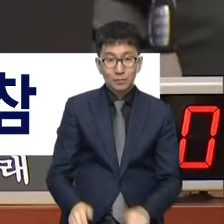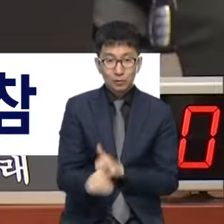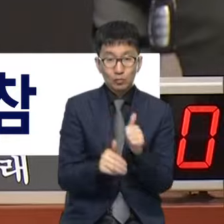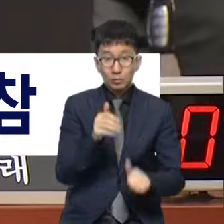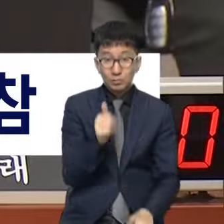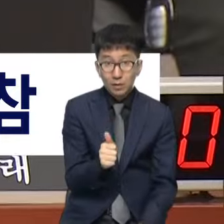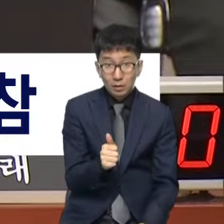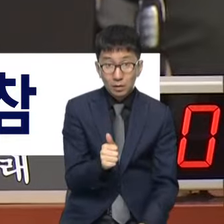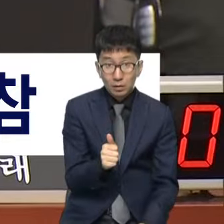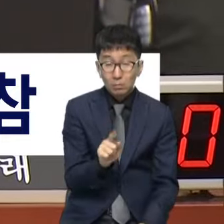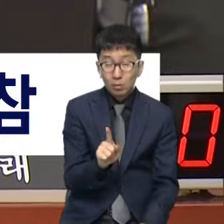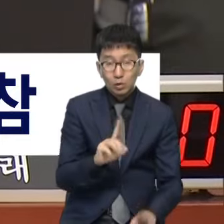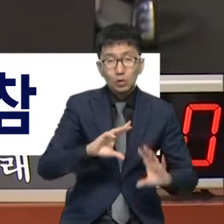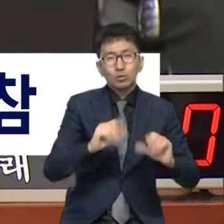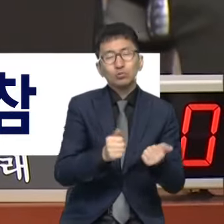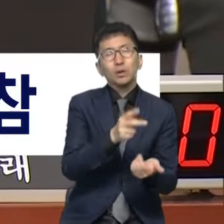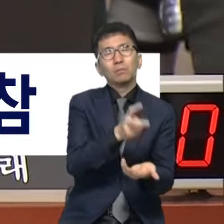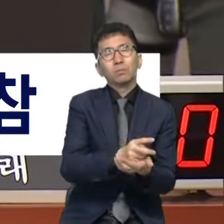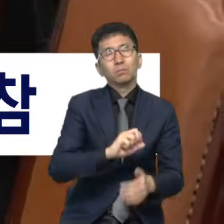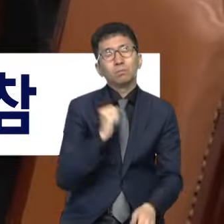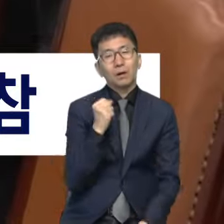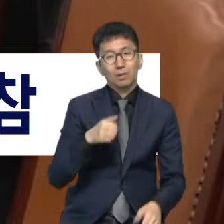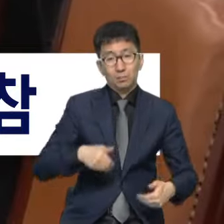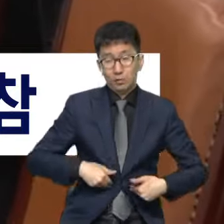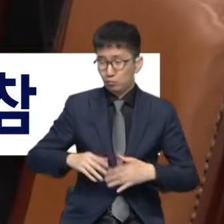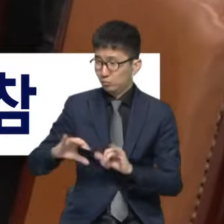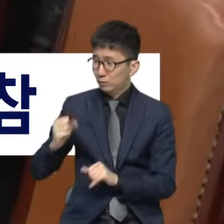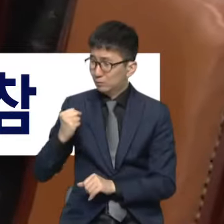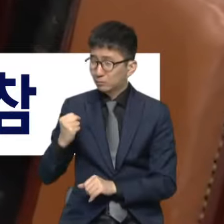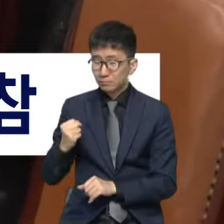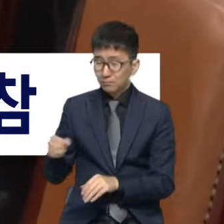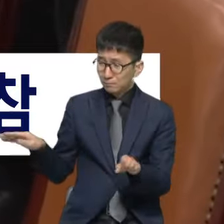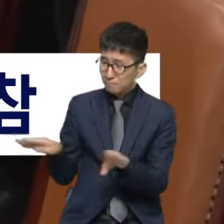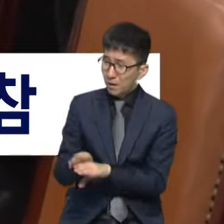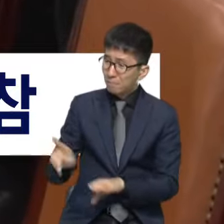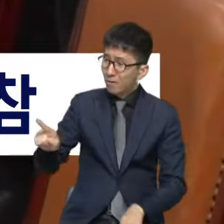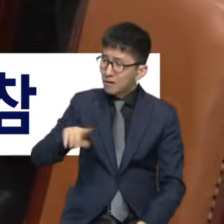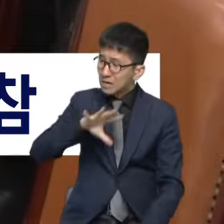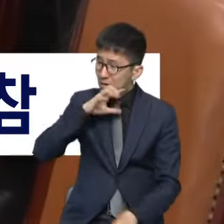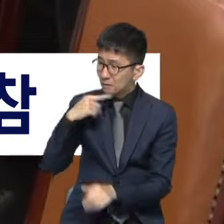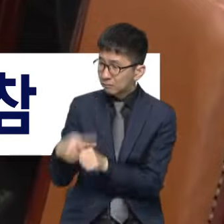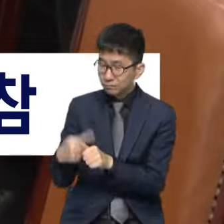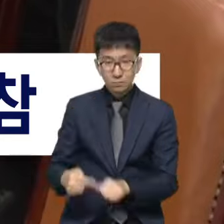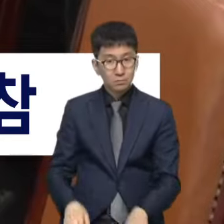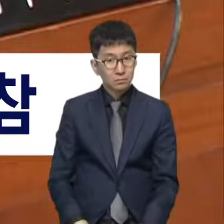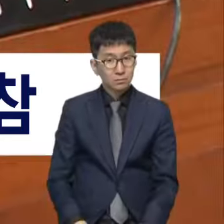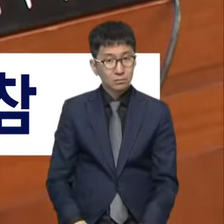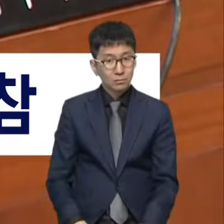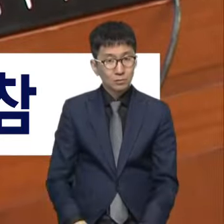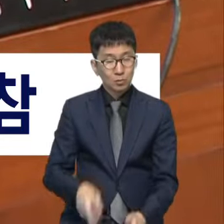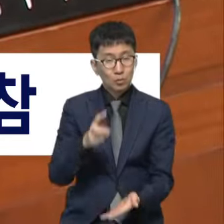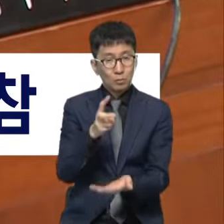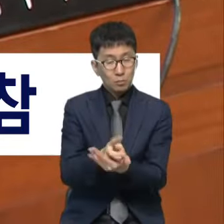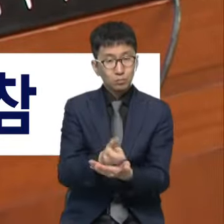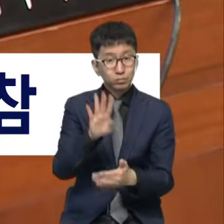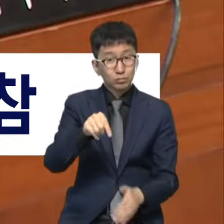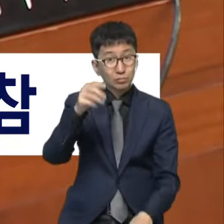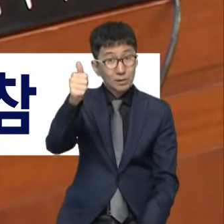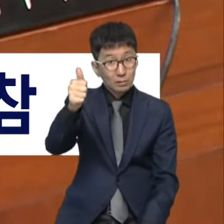총선 민의를 받드는 거라며 상임위 보이콧 중인 여당을 비판하고 불출석한 박성재 법무부 장관을 질타했습니다.